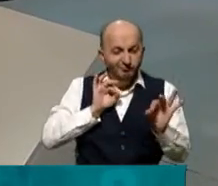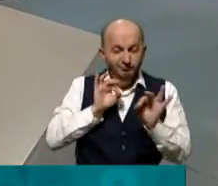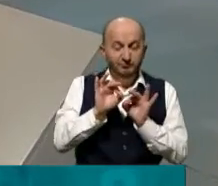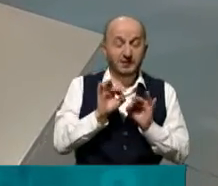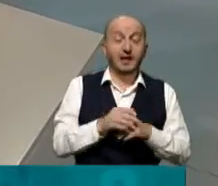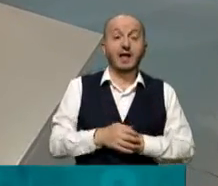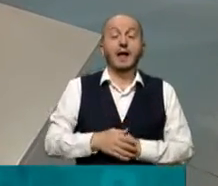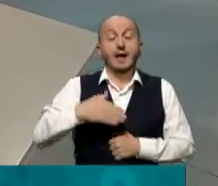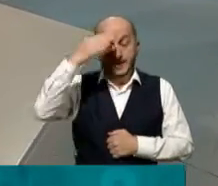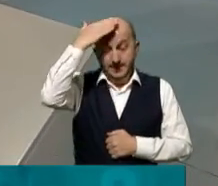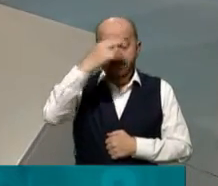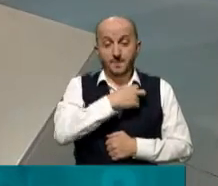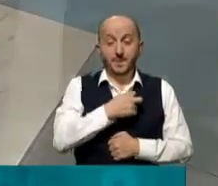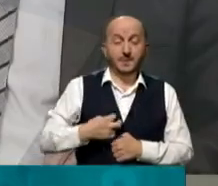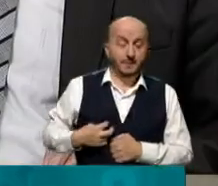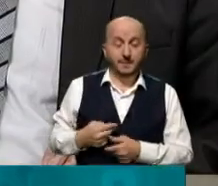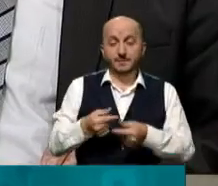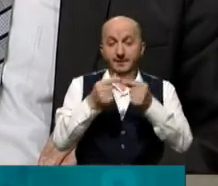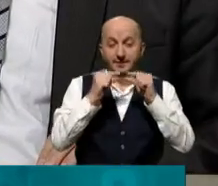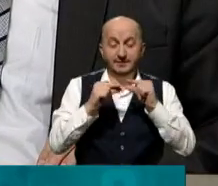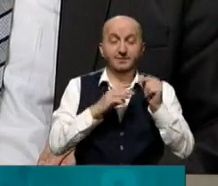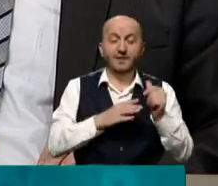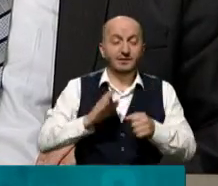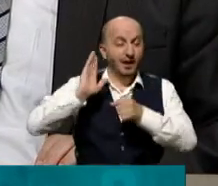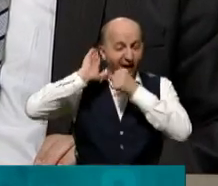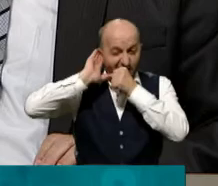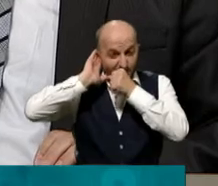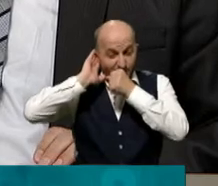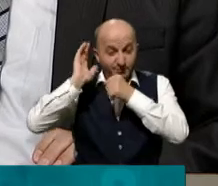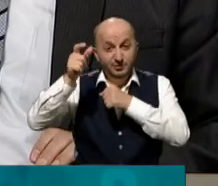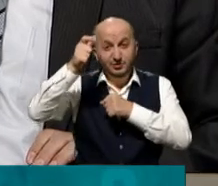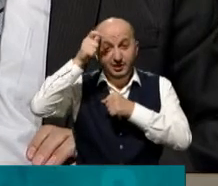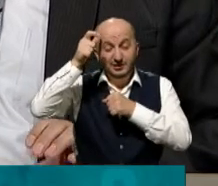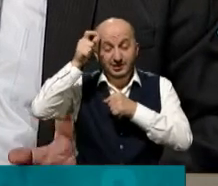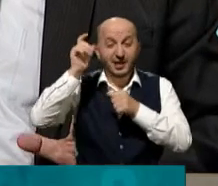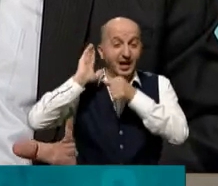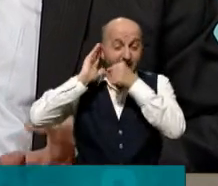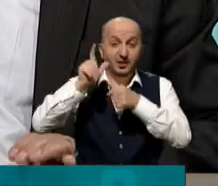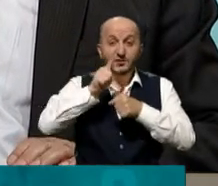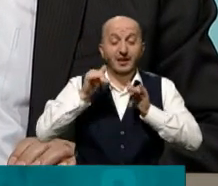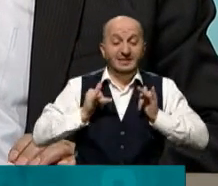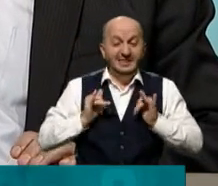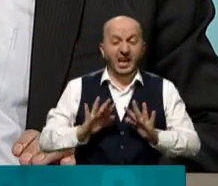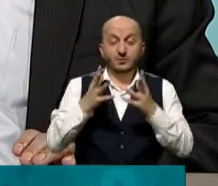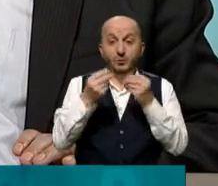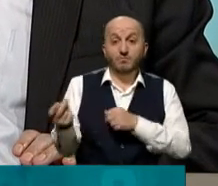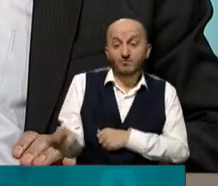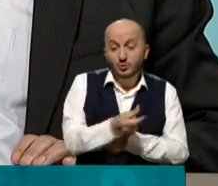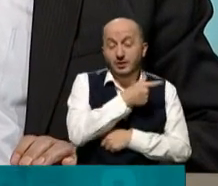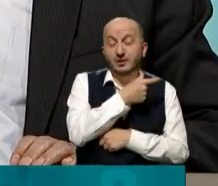Yani Hazreti Peygamber'in bir hadisi vardır. Ezan okununca şeytan ezanın sesinden çok rahatsız olur,